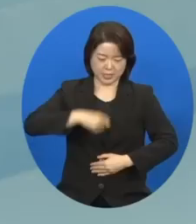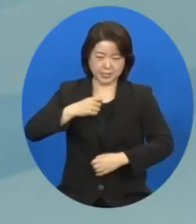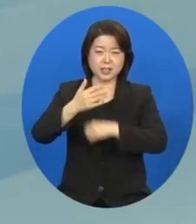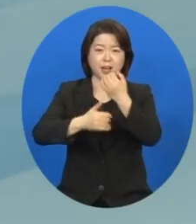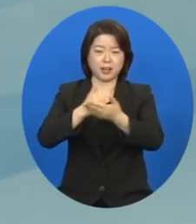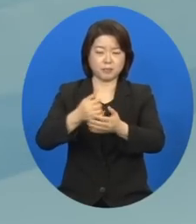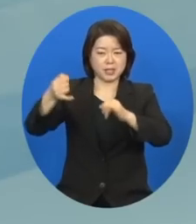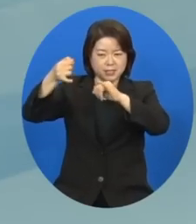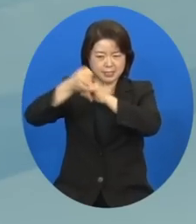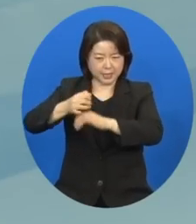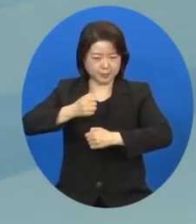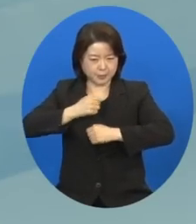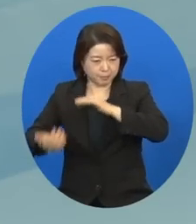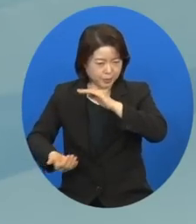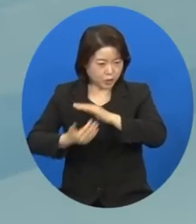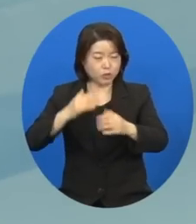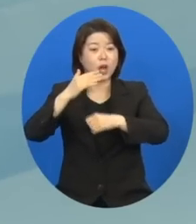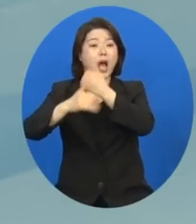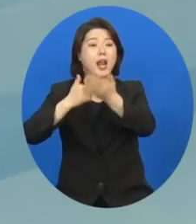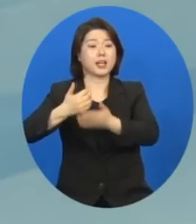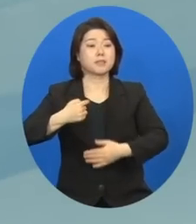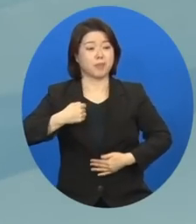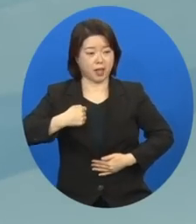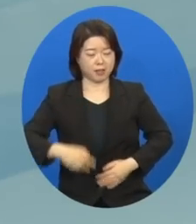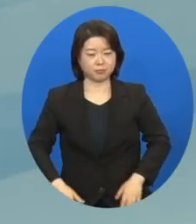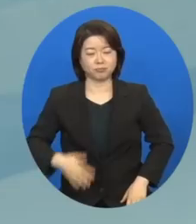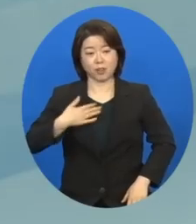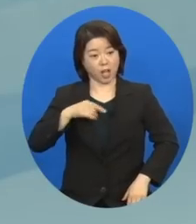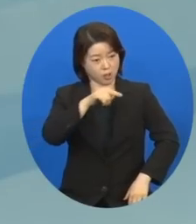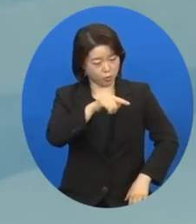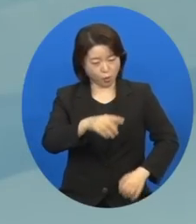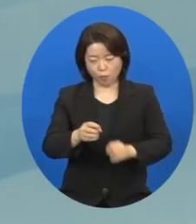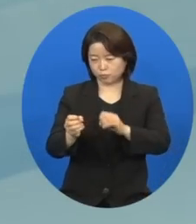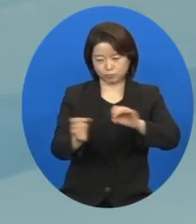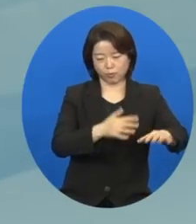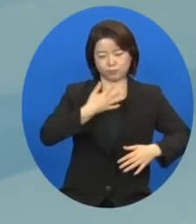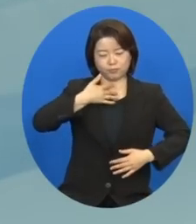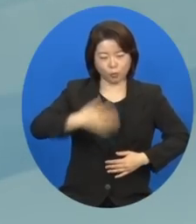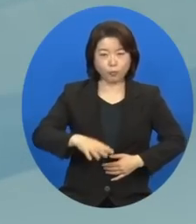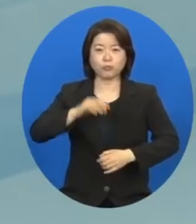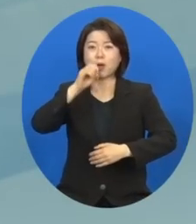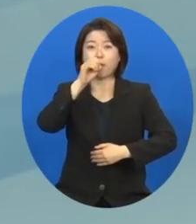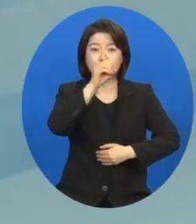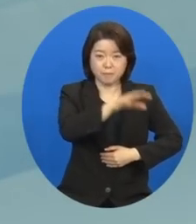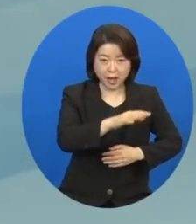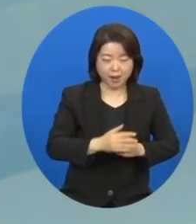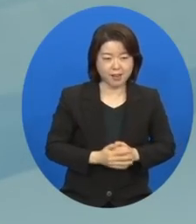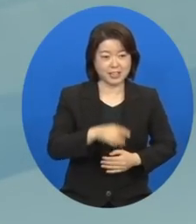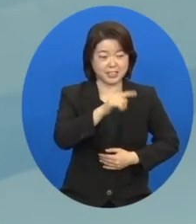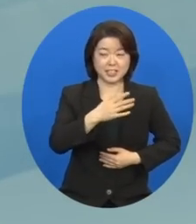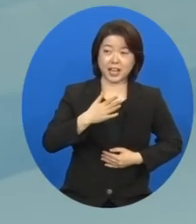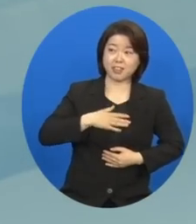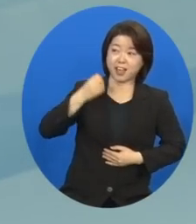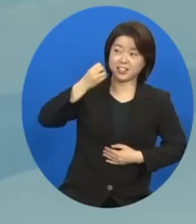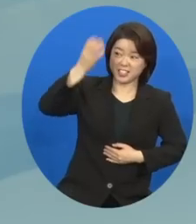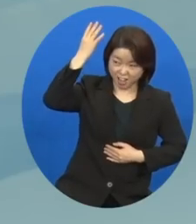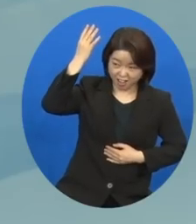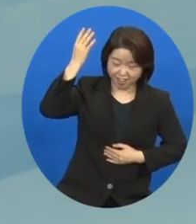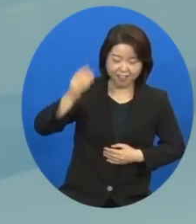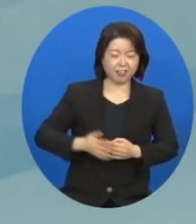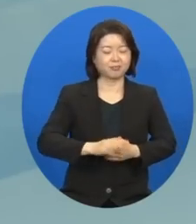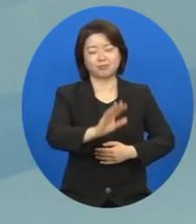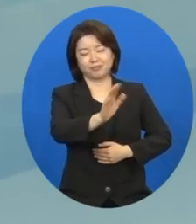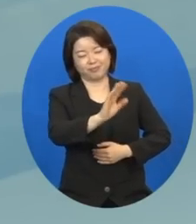약속을 지키는 하나님이며 나는 너를 버린 적이 없다 라고 말씀하시면서 너가 나를 잠시 잊은 것 같은데